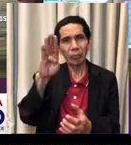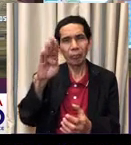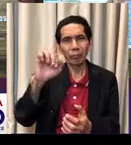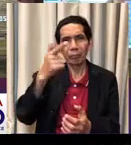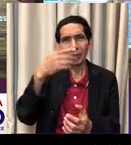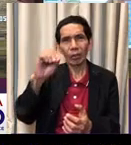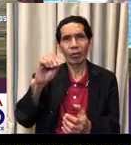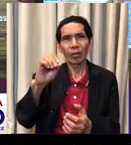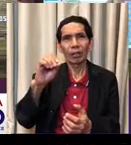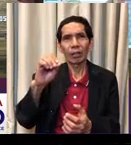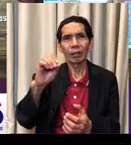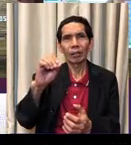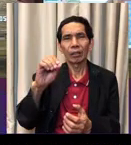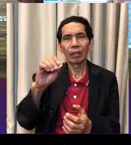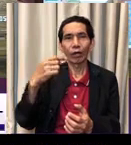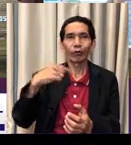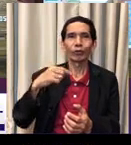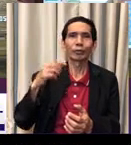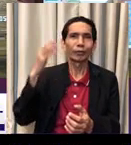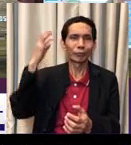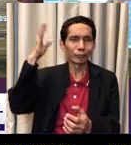ako, nahuyo ko sa bingo eh.